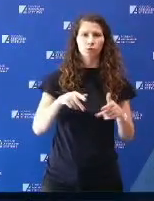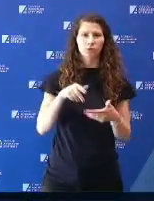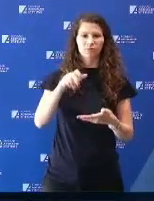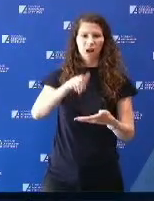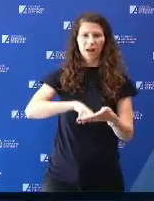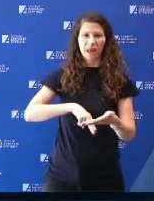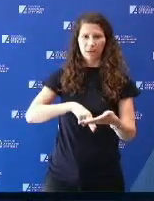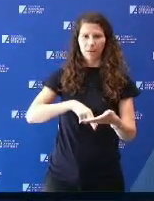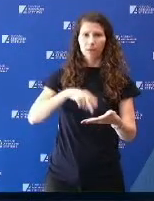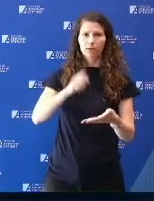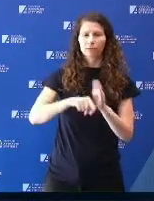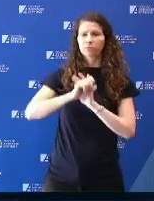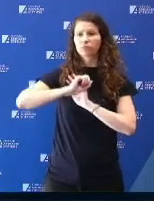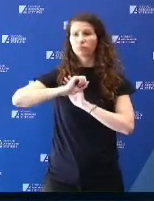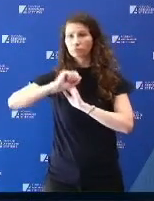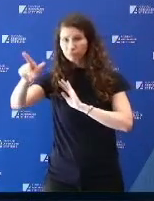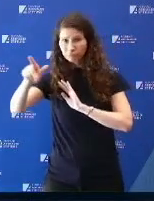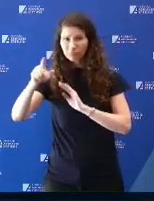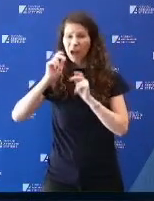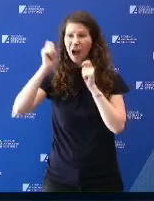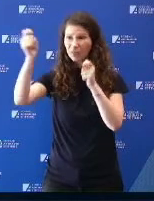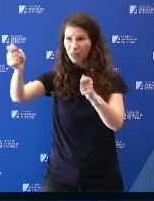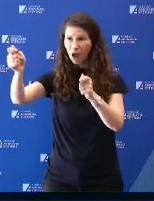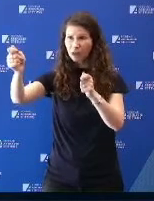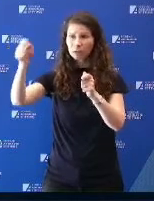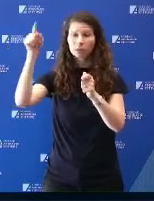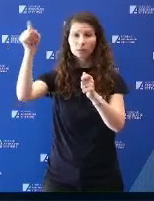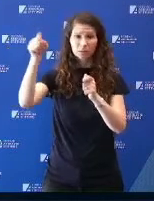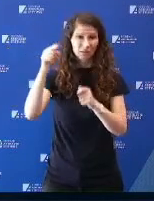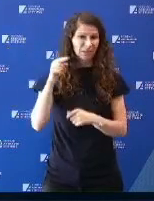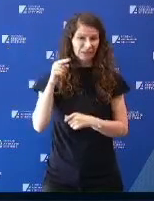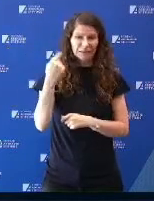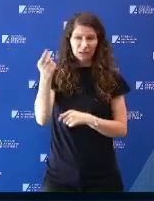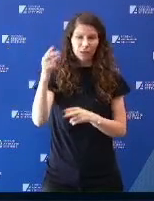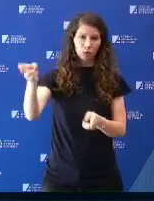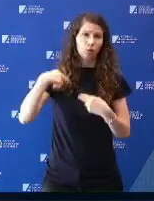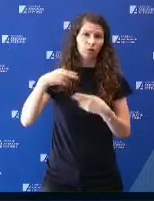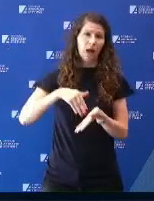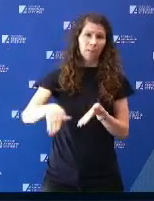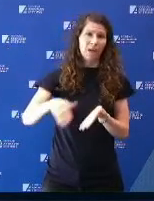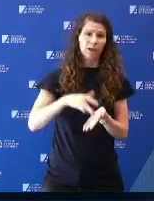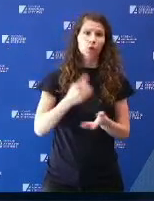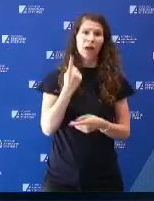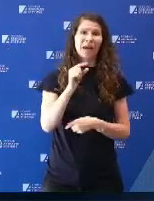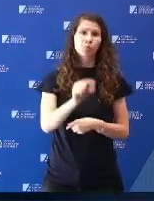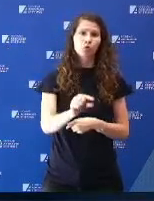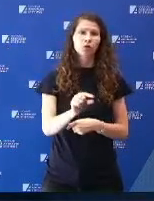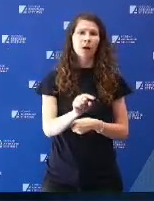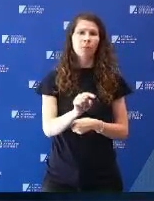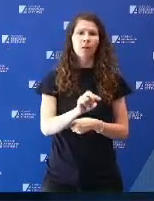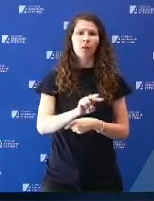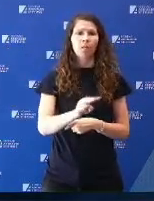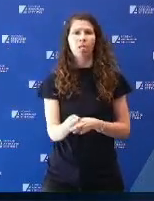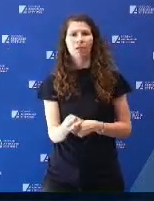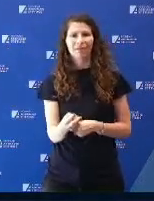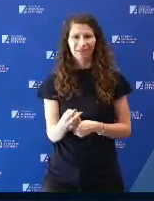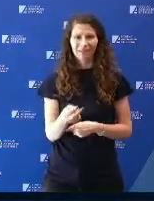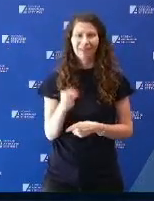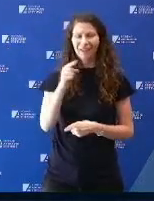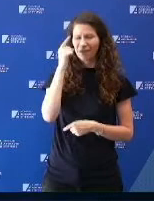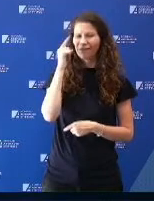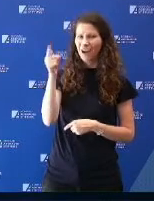Fahrzeugregister zugegriffen wird, weil dann ein Buchstabendreher drin ist, weiß, was für ein Fortschritt das sein kann. Wir haben das Thema Gründen schon